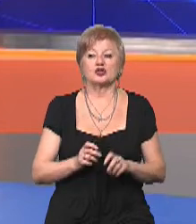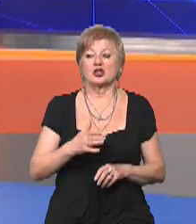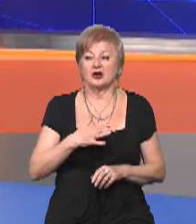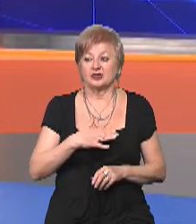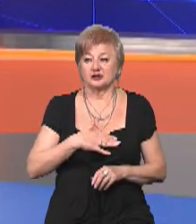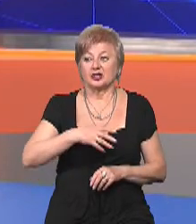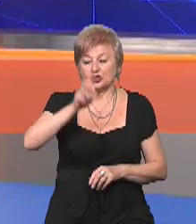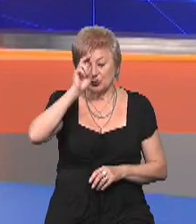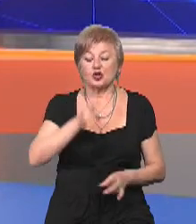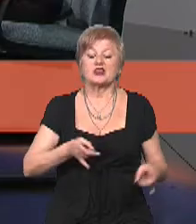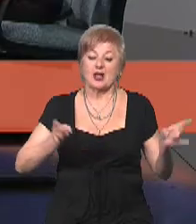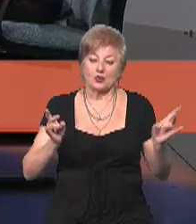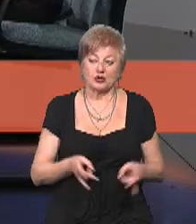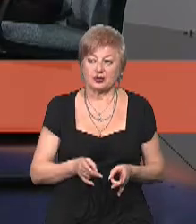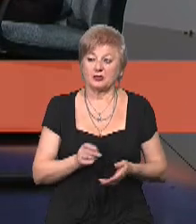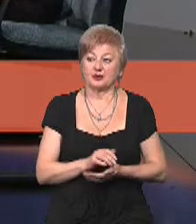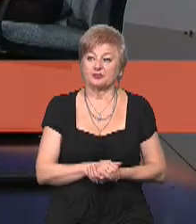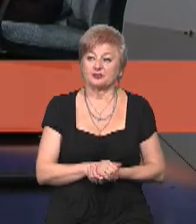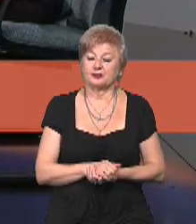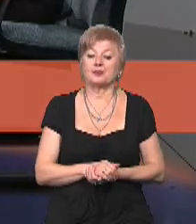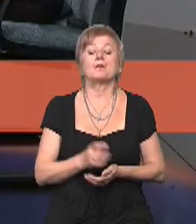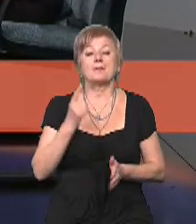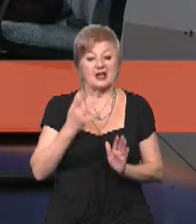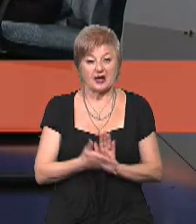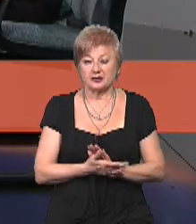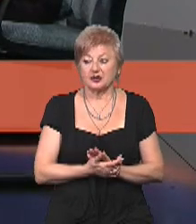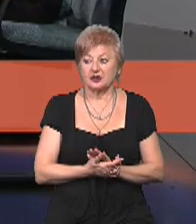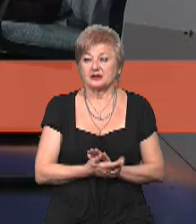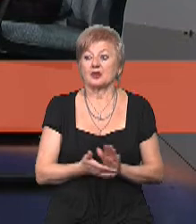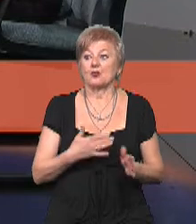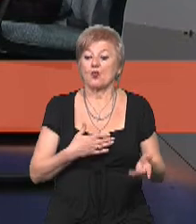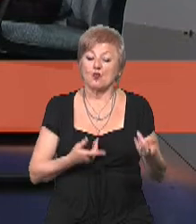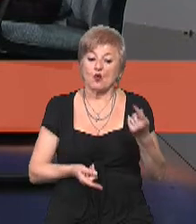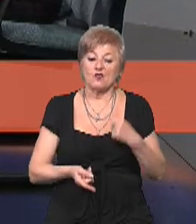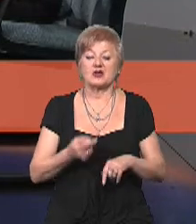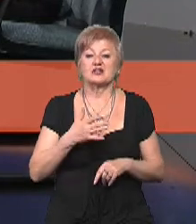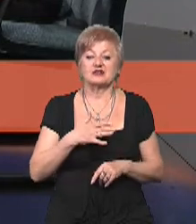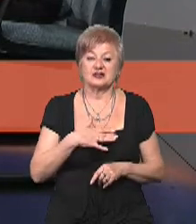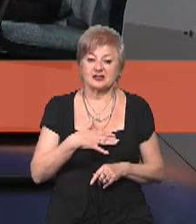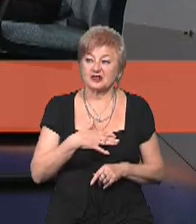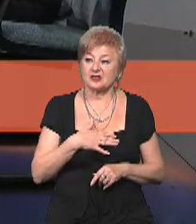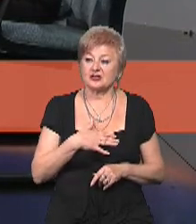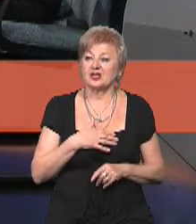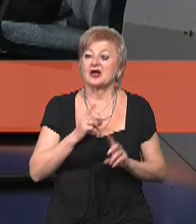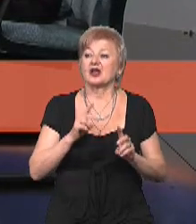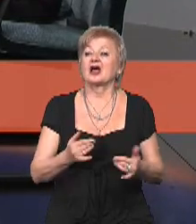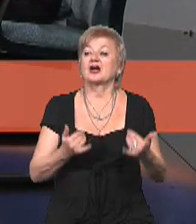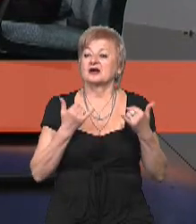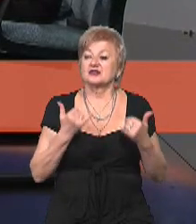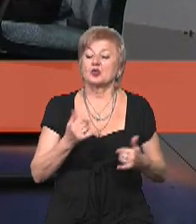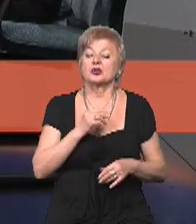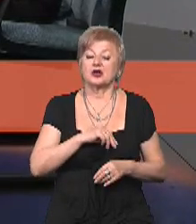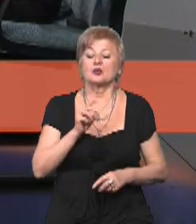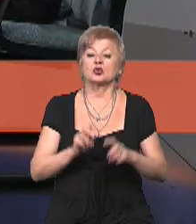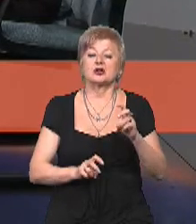нашему государству необходимо. Зрозуміло. Ну, повертаючись до наших реалій, як сьогодні працюють